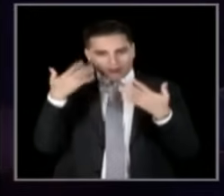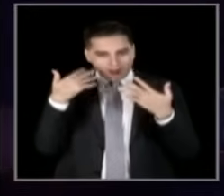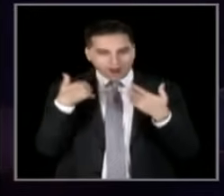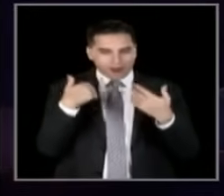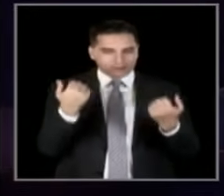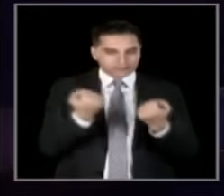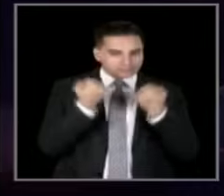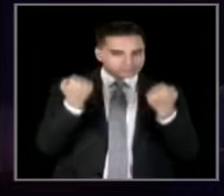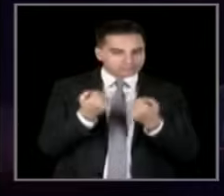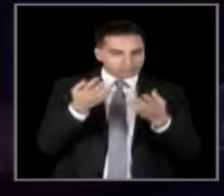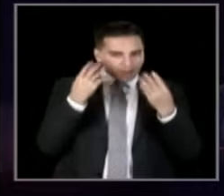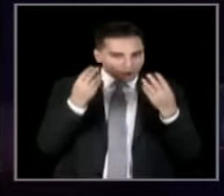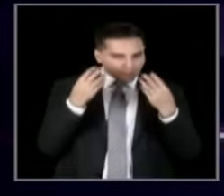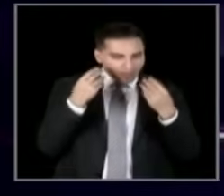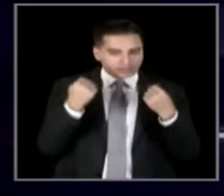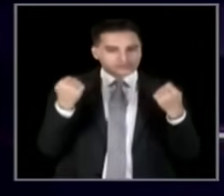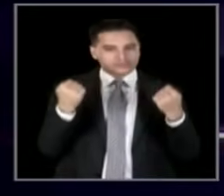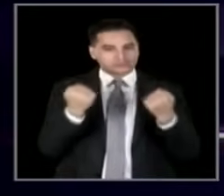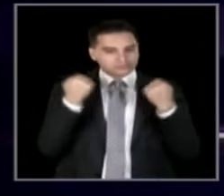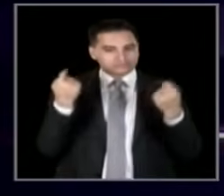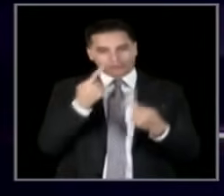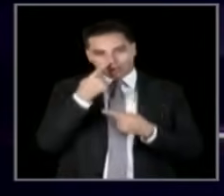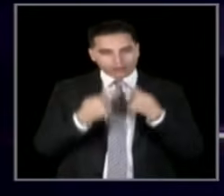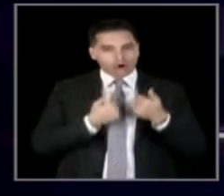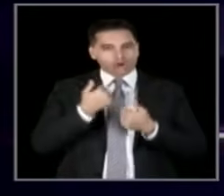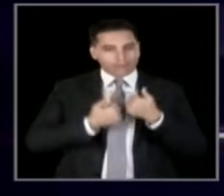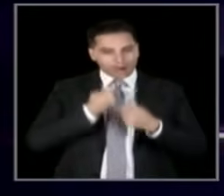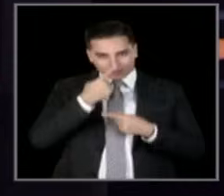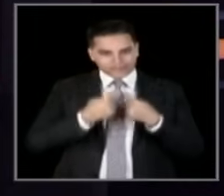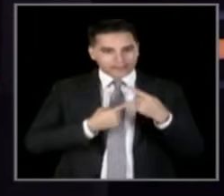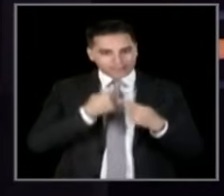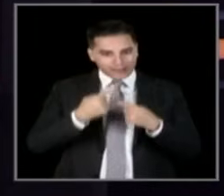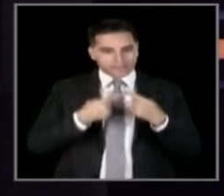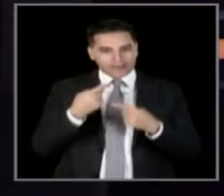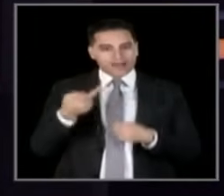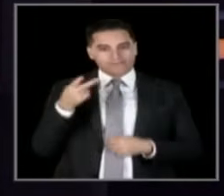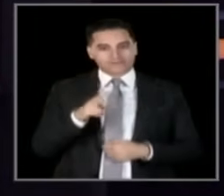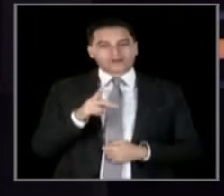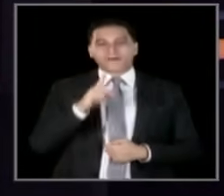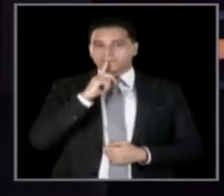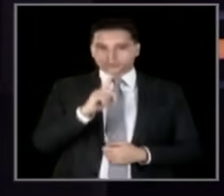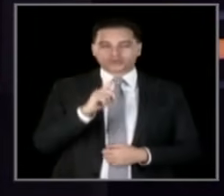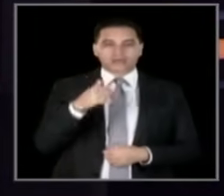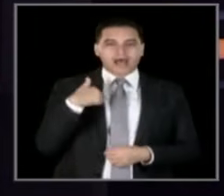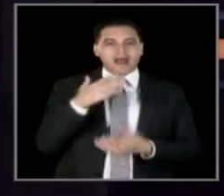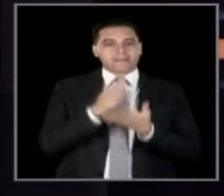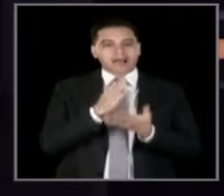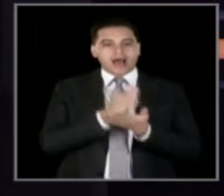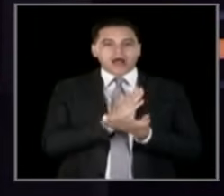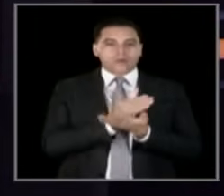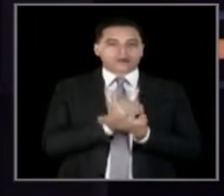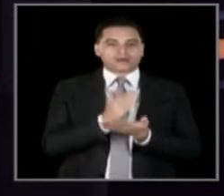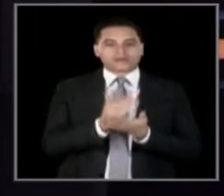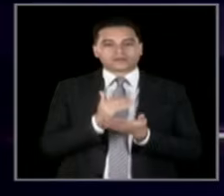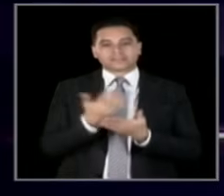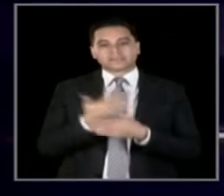وزودت شويه على معلوماتي برضو. يعني في اختبارات اول باول لكرولوس؟ هو يعني بنحاول نوزع كل يعني علشان الكل